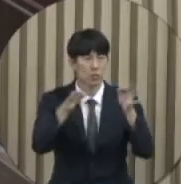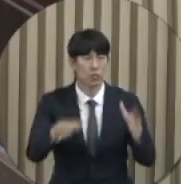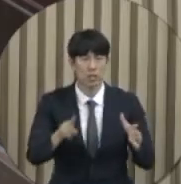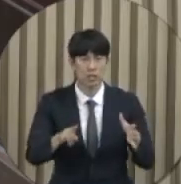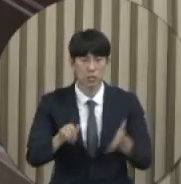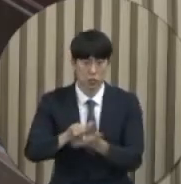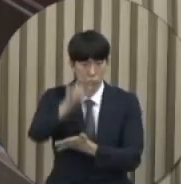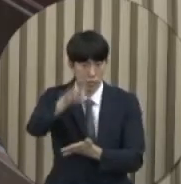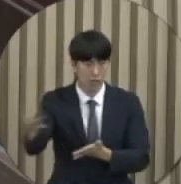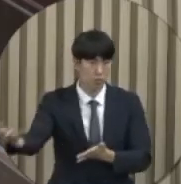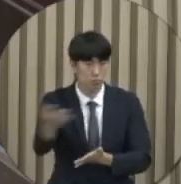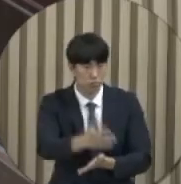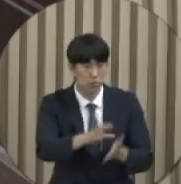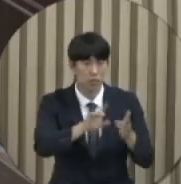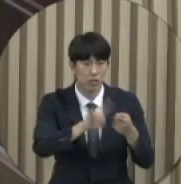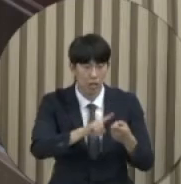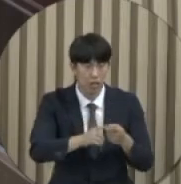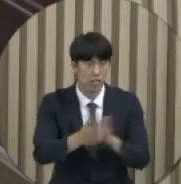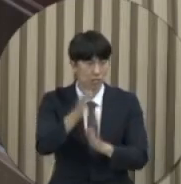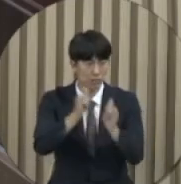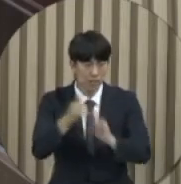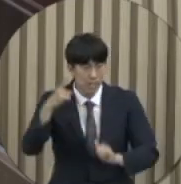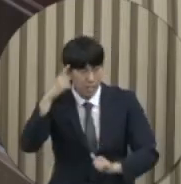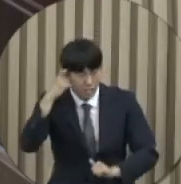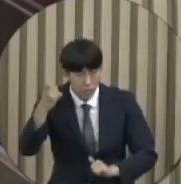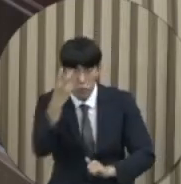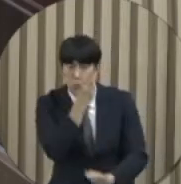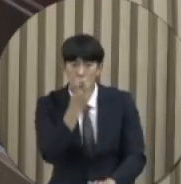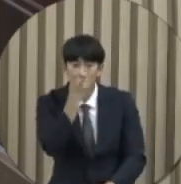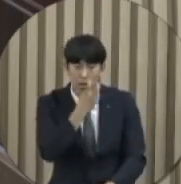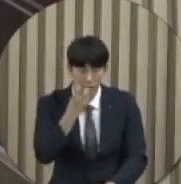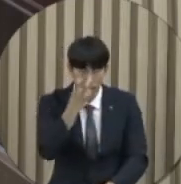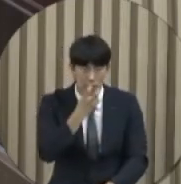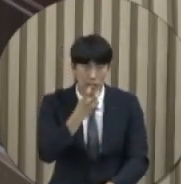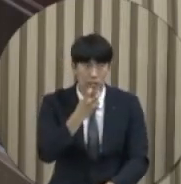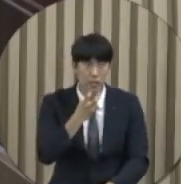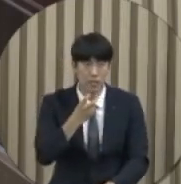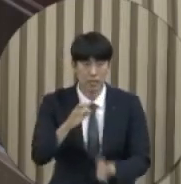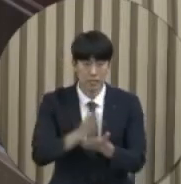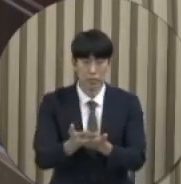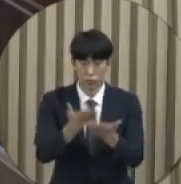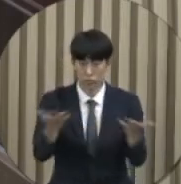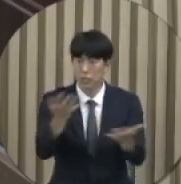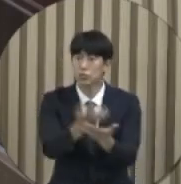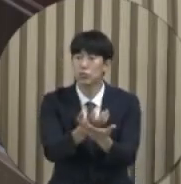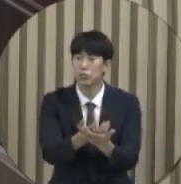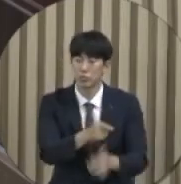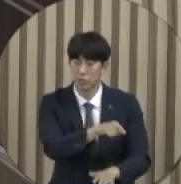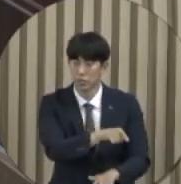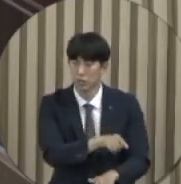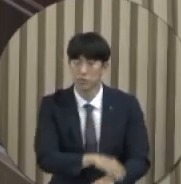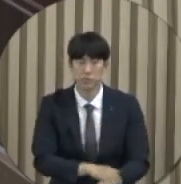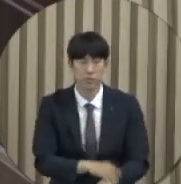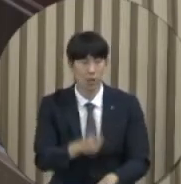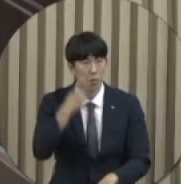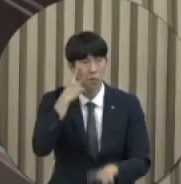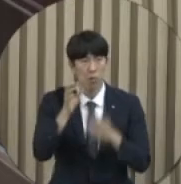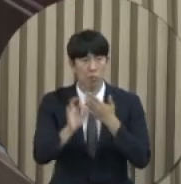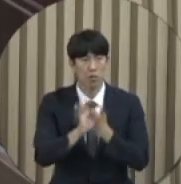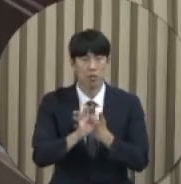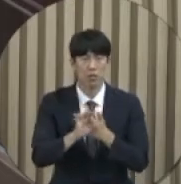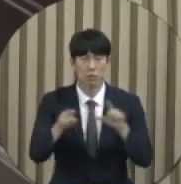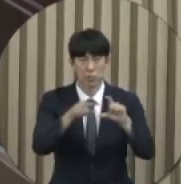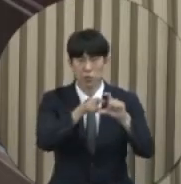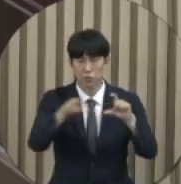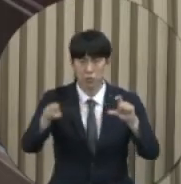이전에 대한 부분의 시민 인식도 조사를 결과를 해서 배포를 한 자료입니다. 이렇게 보면 평균